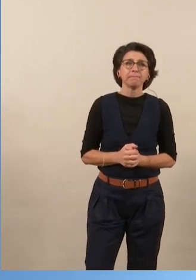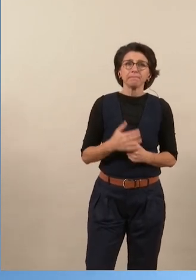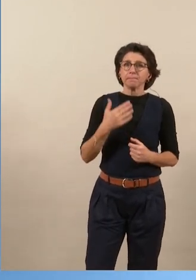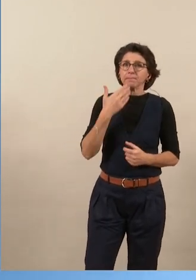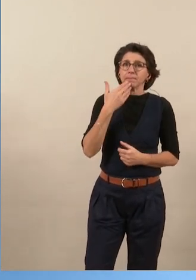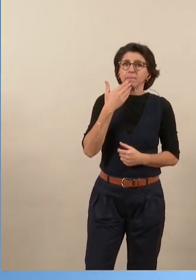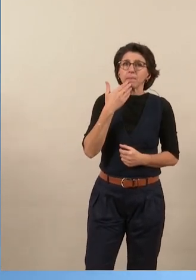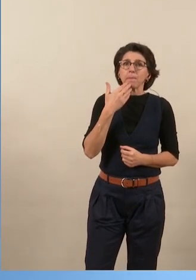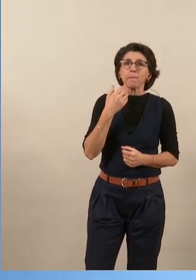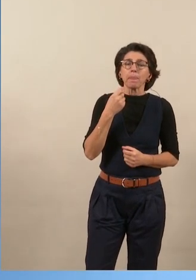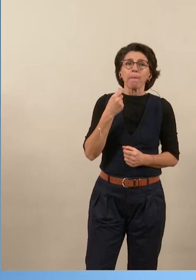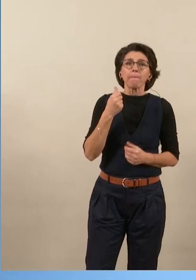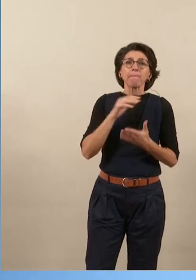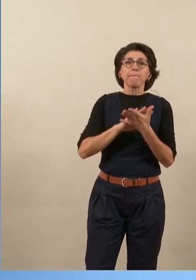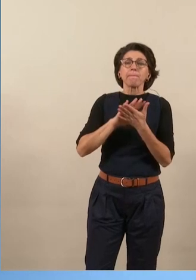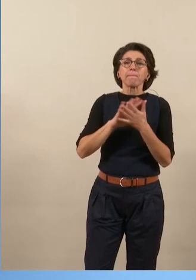attendez